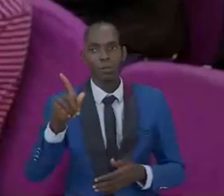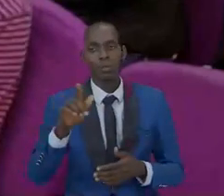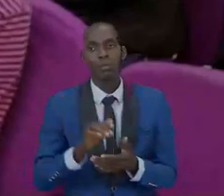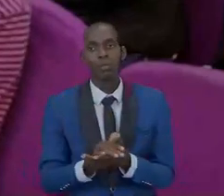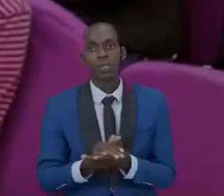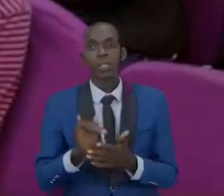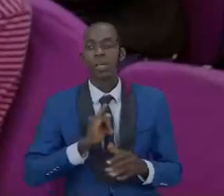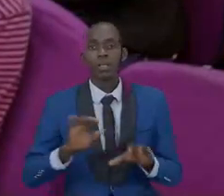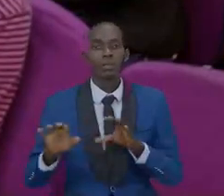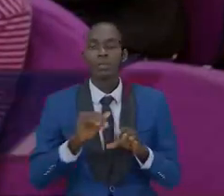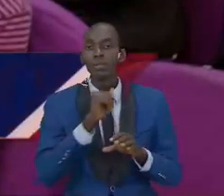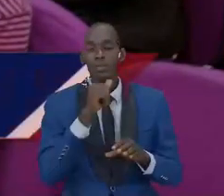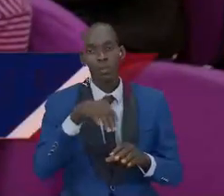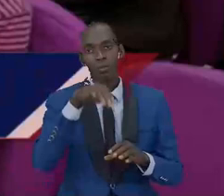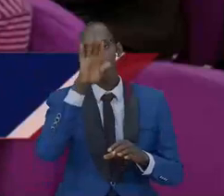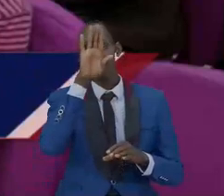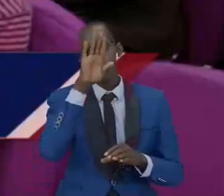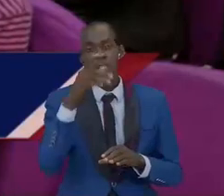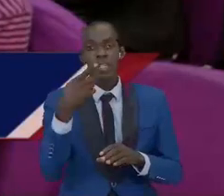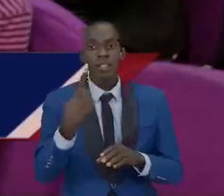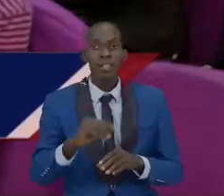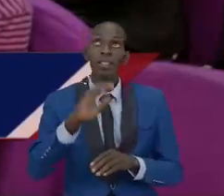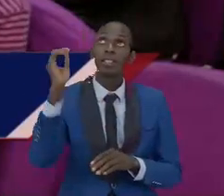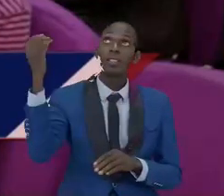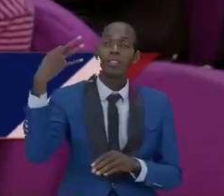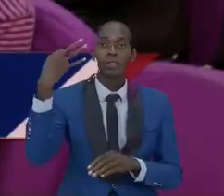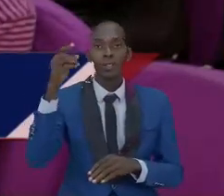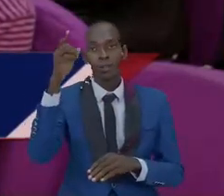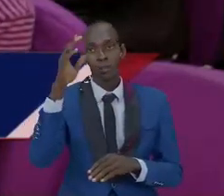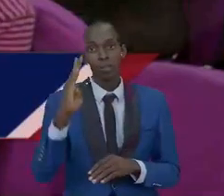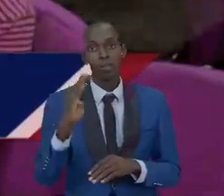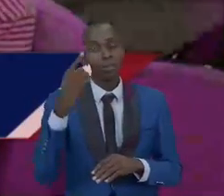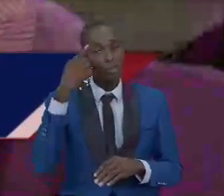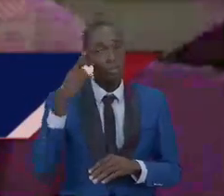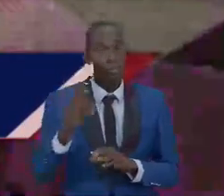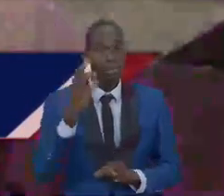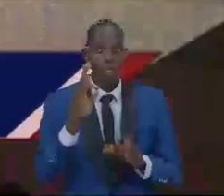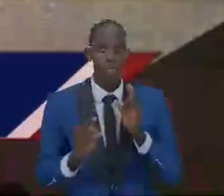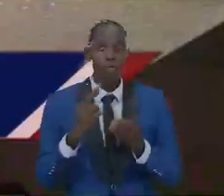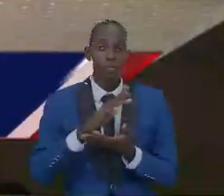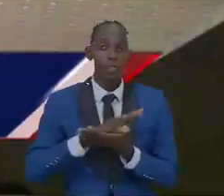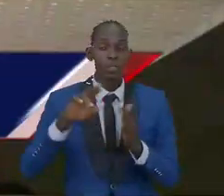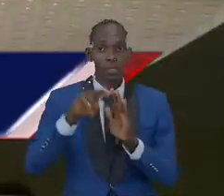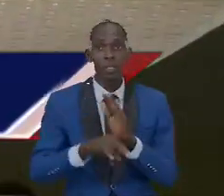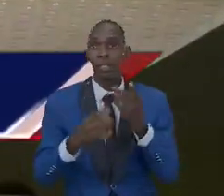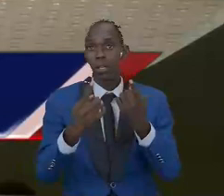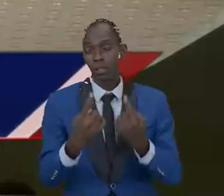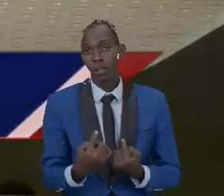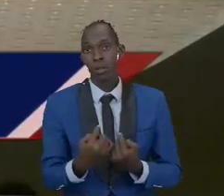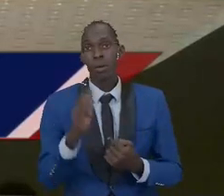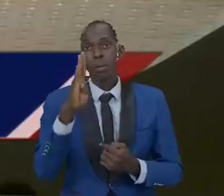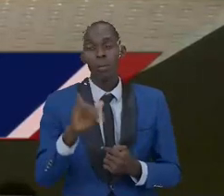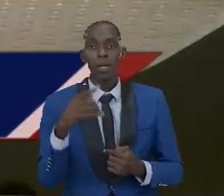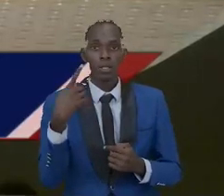je ne rejette pas la grâce de Dieu car si la justice obtient par la loi